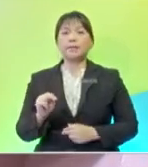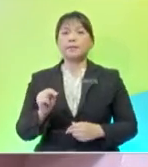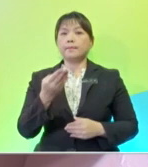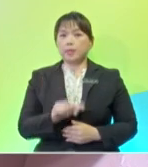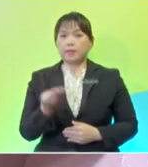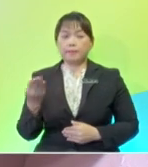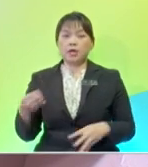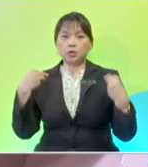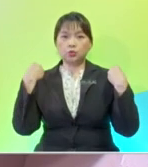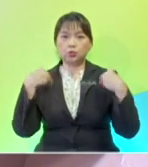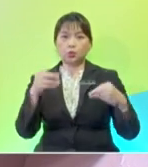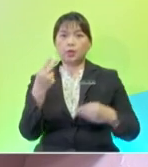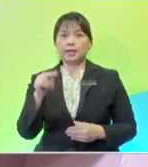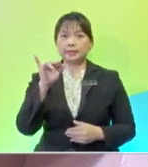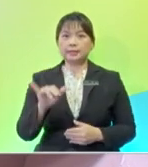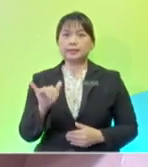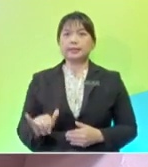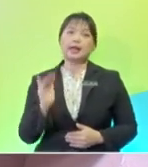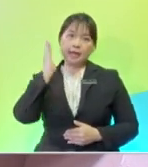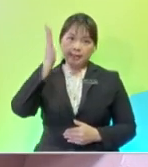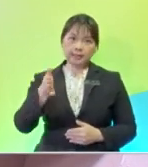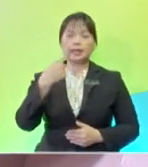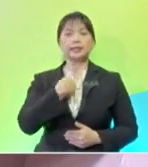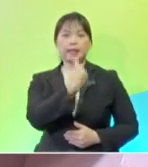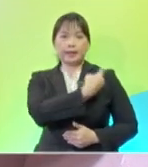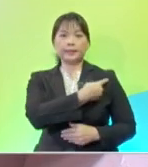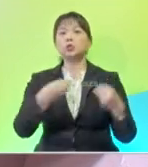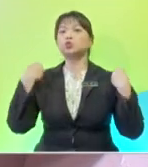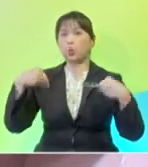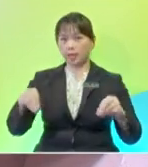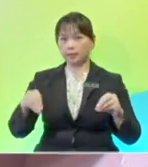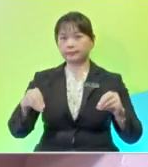jualan yang akan kami jual oke